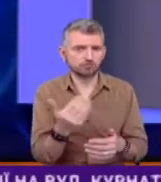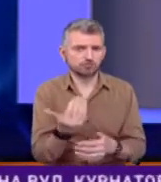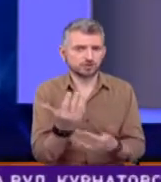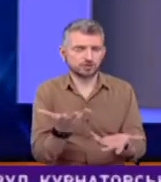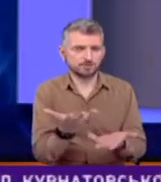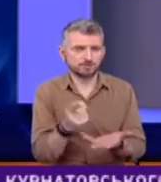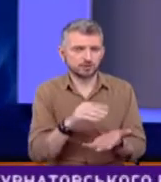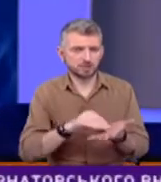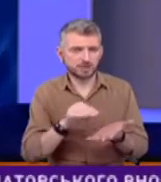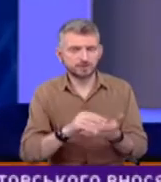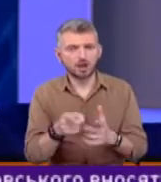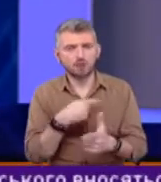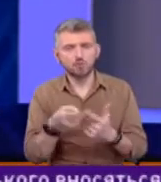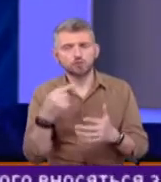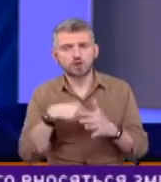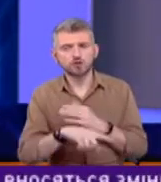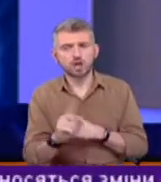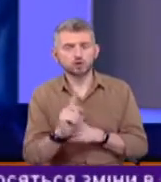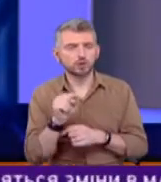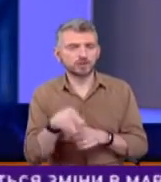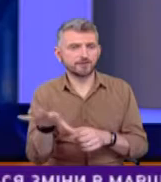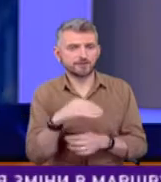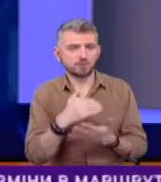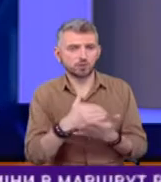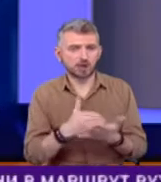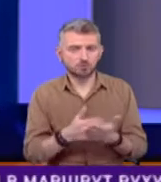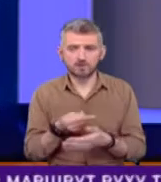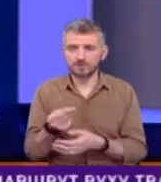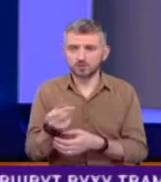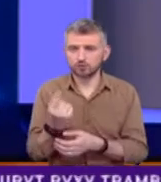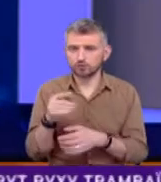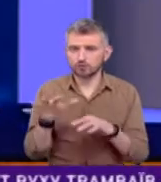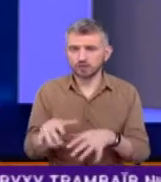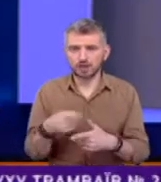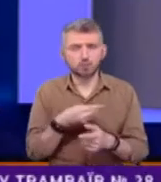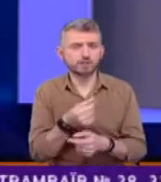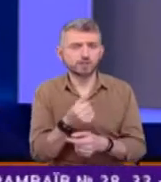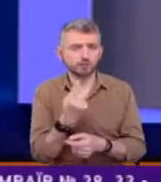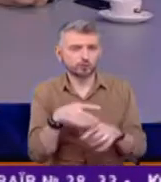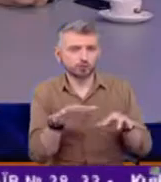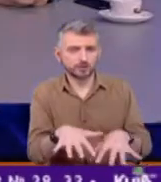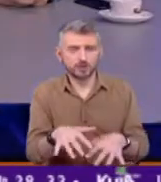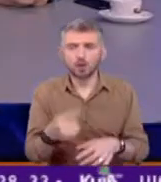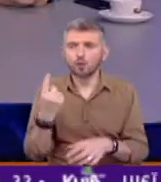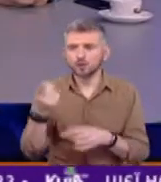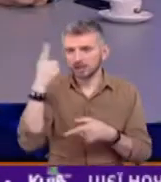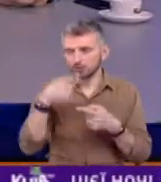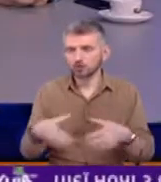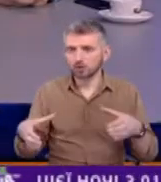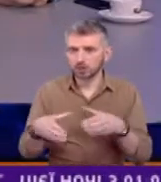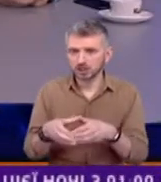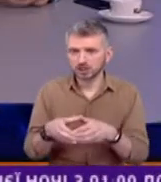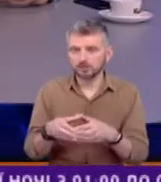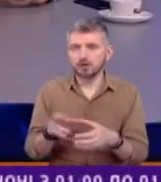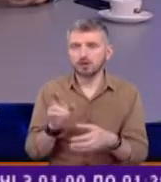писався. Тобто це або означає, що ці всі програми фінансуються писав... в одному місці. Або вони фінансуються тобто в одному місці. Тобто один творчий колектив, як